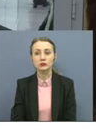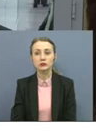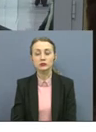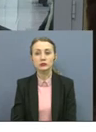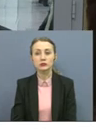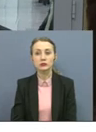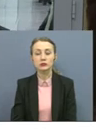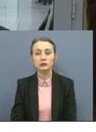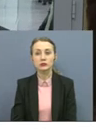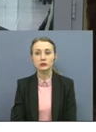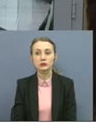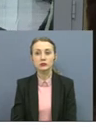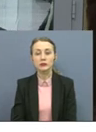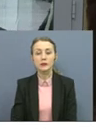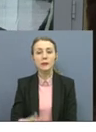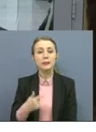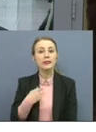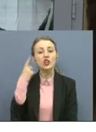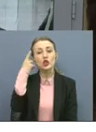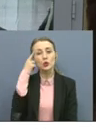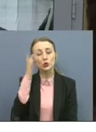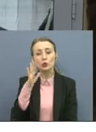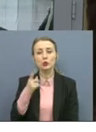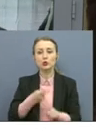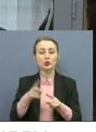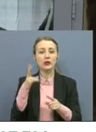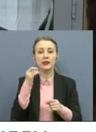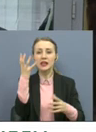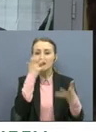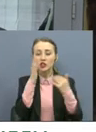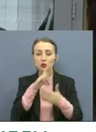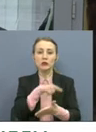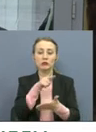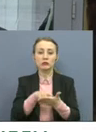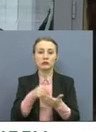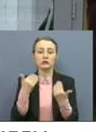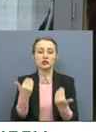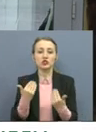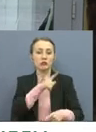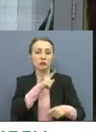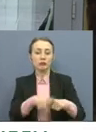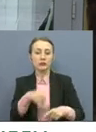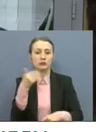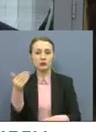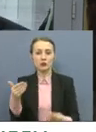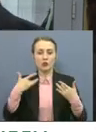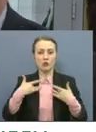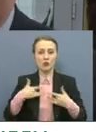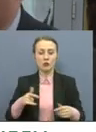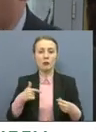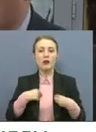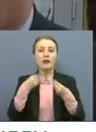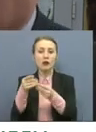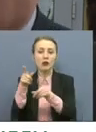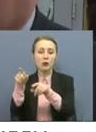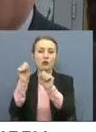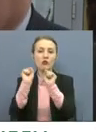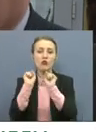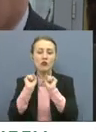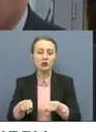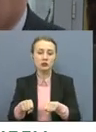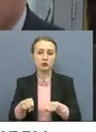Оның кінәсі анық деп ойлаймын. Әрине, бұдан да ауыр жаза қолданып, қызметінен босатуға да болар еді. Біз өз ұсынысымызды бердік, ал шешімді Ақмола облысының әкімі